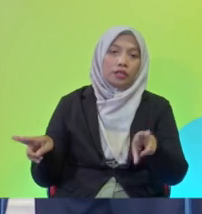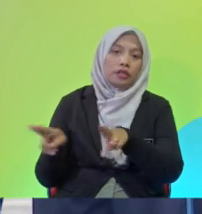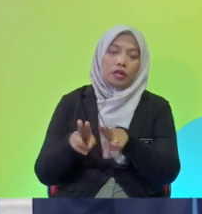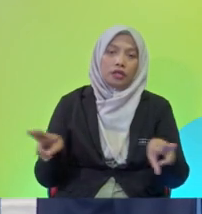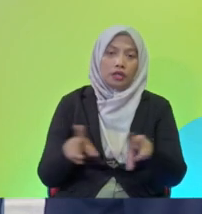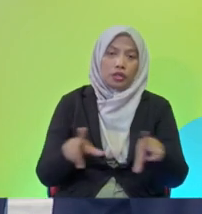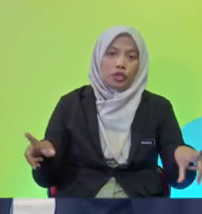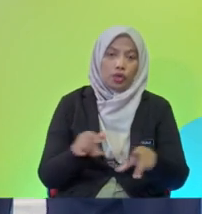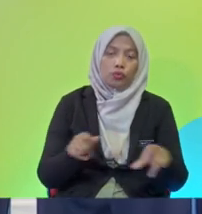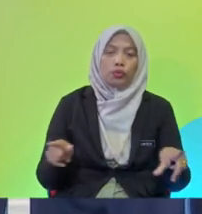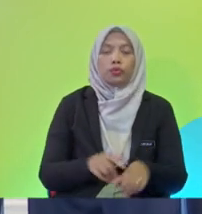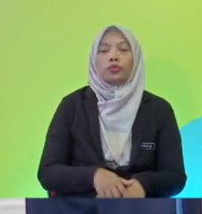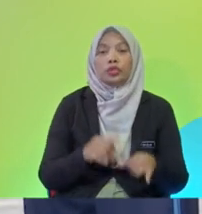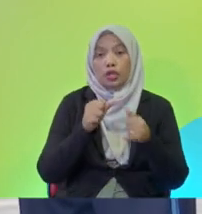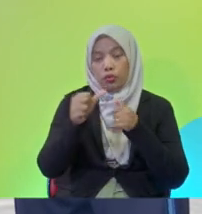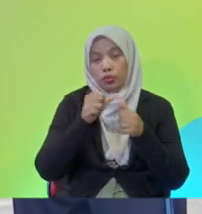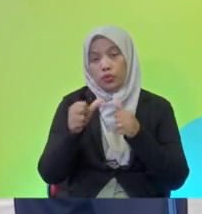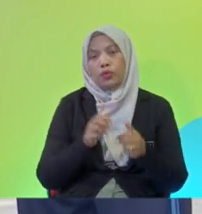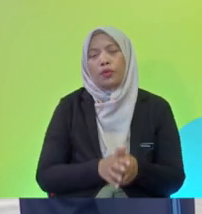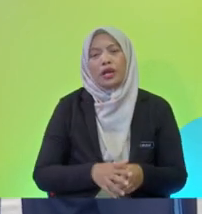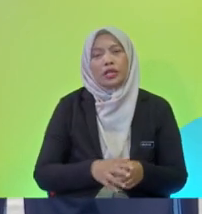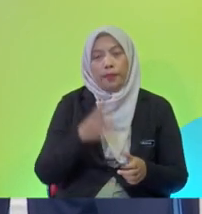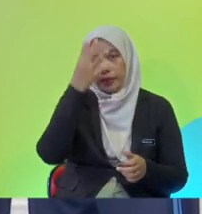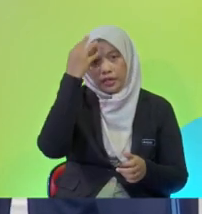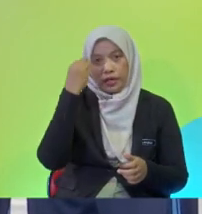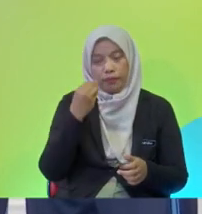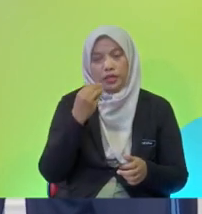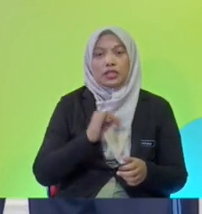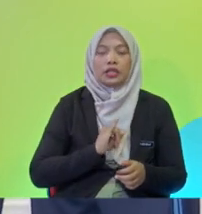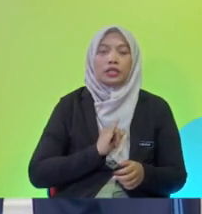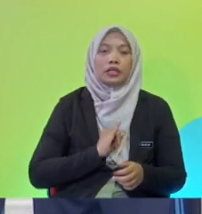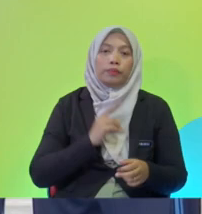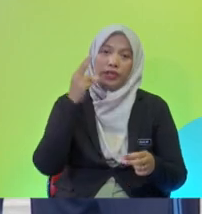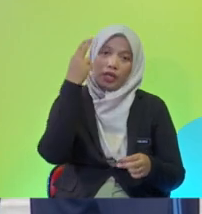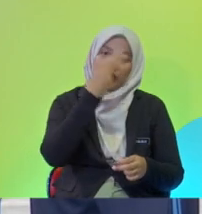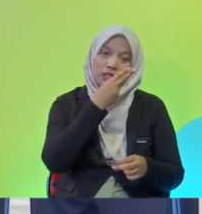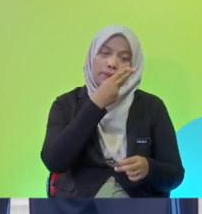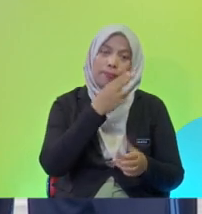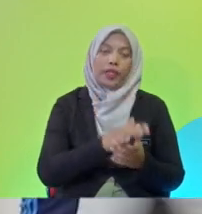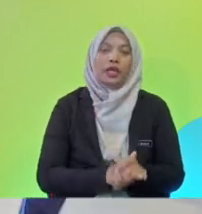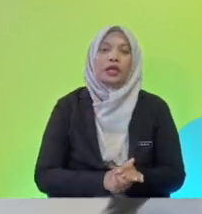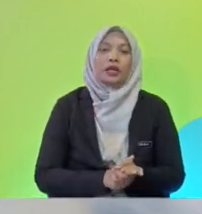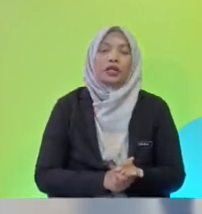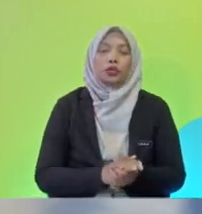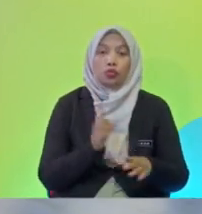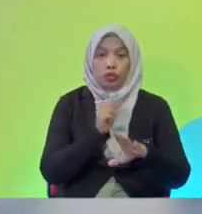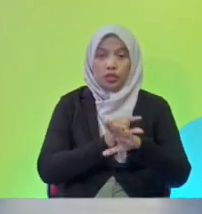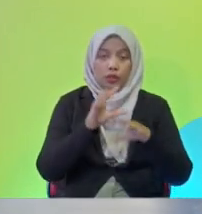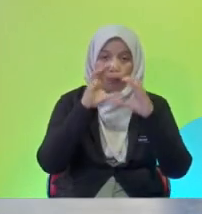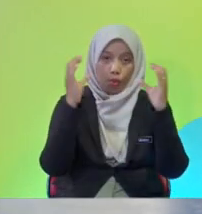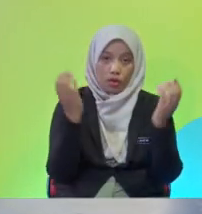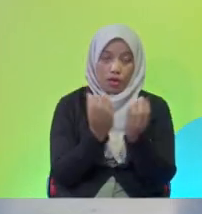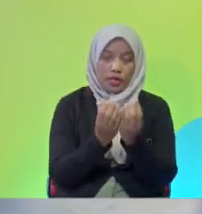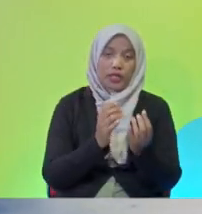Ramzi? Bagi pendapat saya lah, kita mestilah mengandang menggunakan bola yang kita ada dan fokus